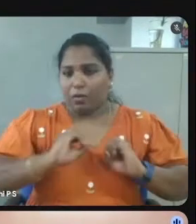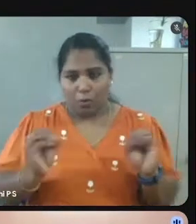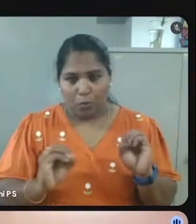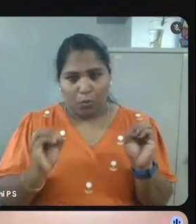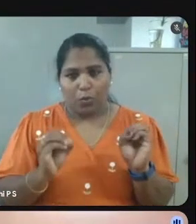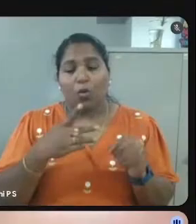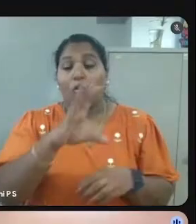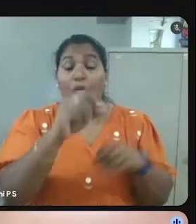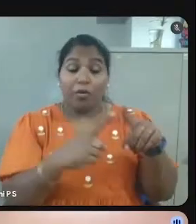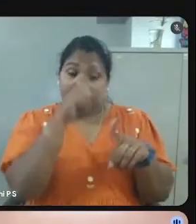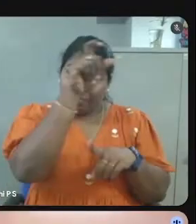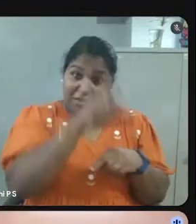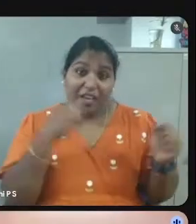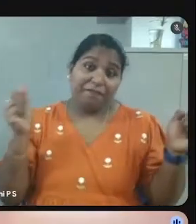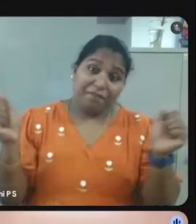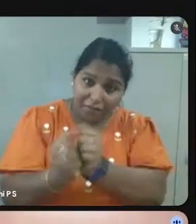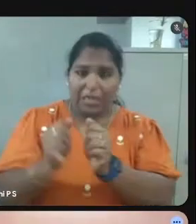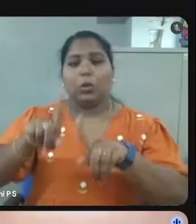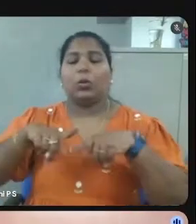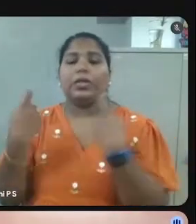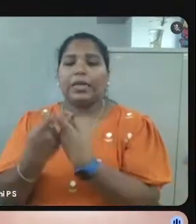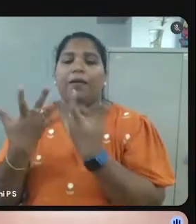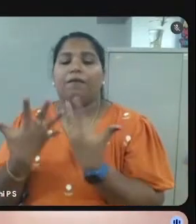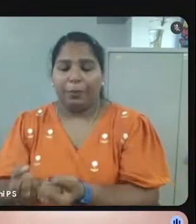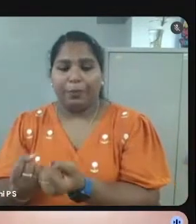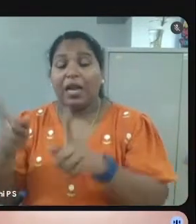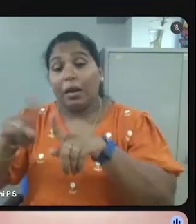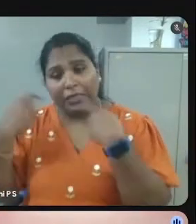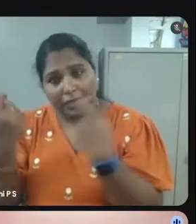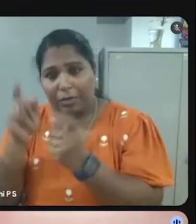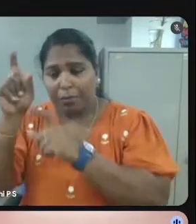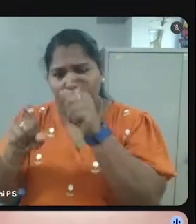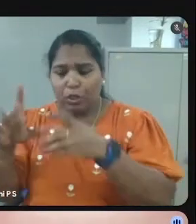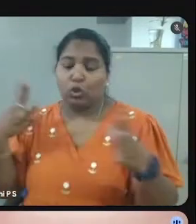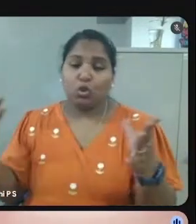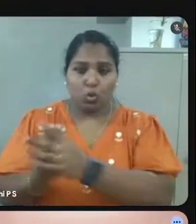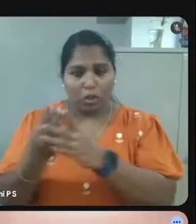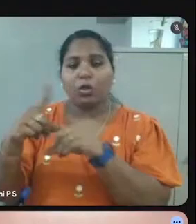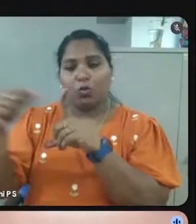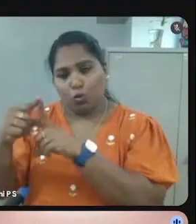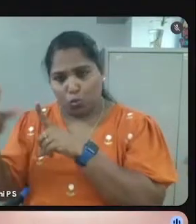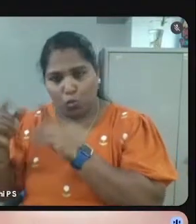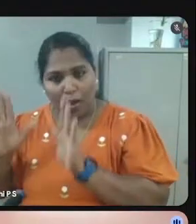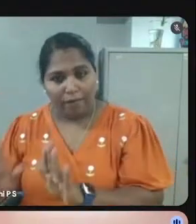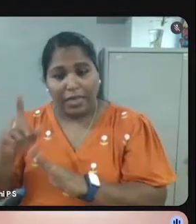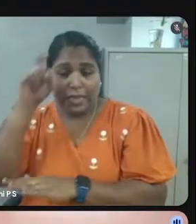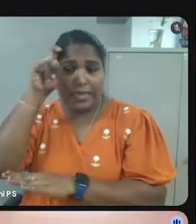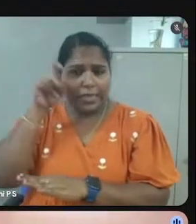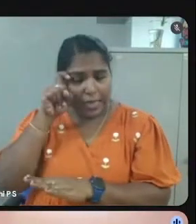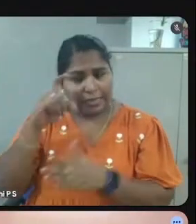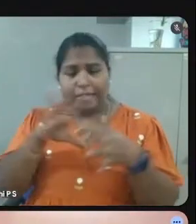മൈ സ്ലൈഡ്സ് ഓൾ സെയിങ് ഇറ്റ് ഇസ് നോട്ട് ഓൺലി ഓക്യുപേഷൻ തെറപ്പിസ്റ്റ് സെയിങ്, എല്ലാവരും ഒരു ടീം അപ്രോച്ച് ആണ് ഇതെല്ലാം ചെയ്യുന്നത്. നമുക്ക് സെക്ഷൽ